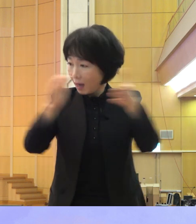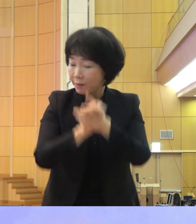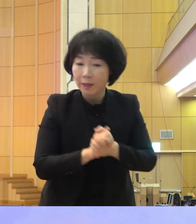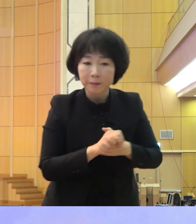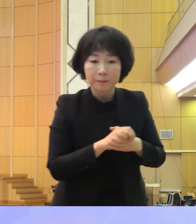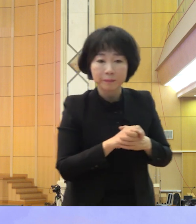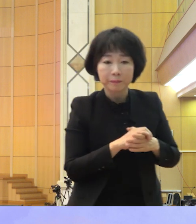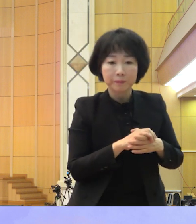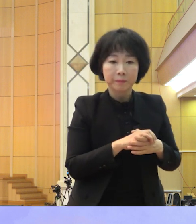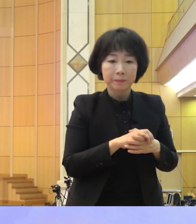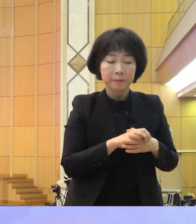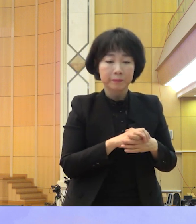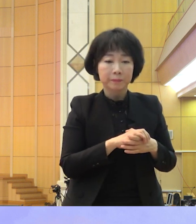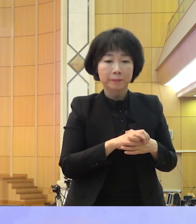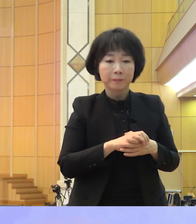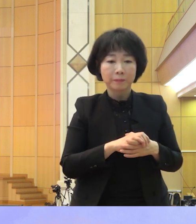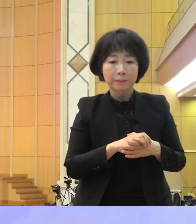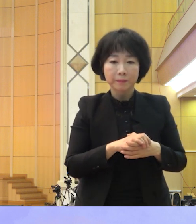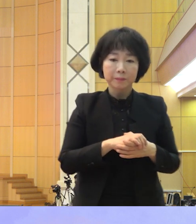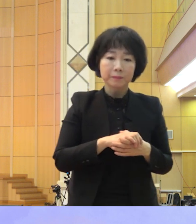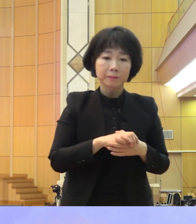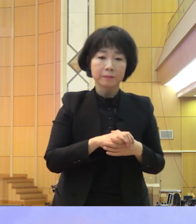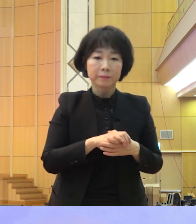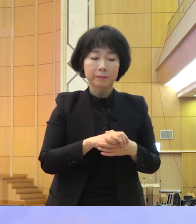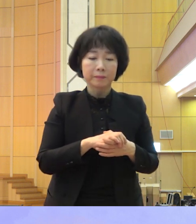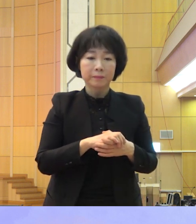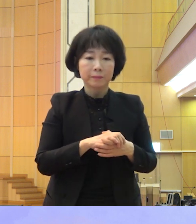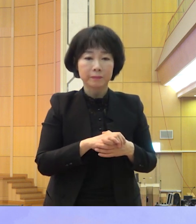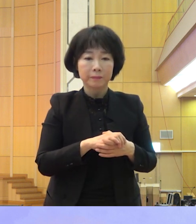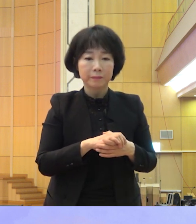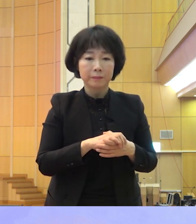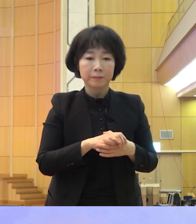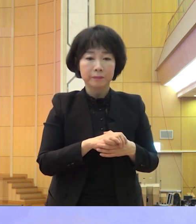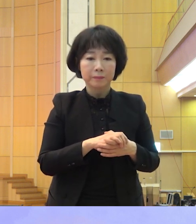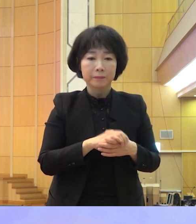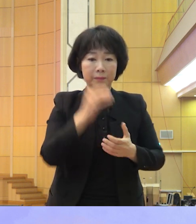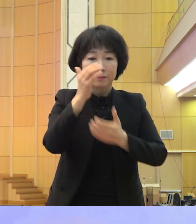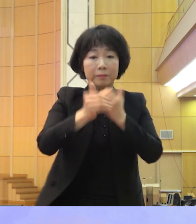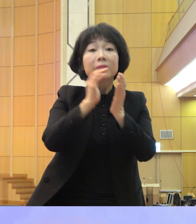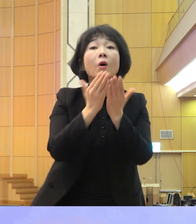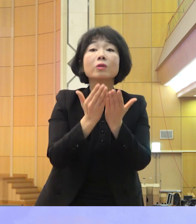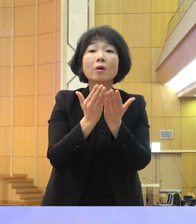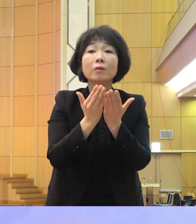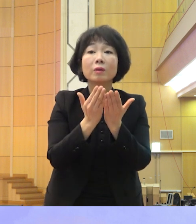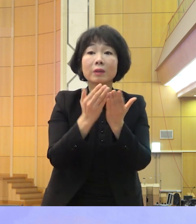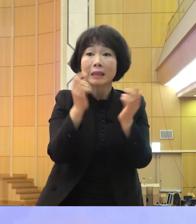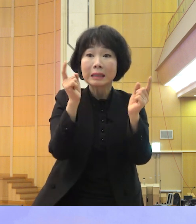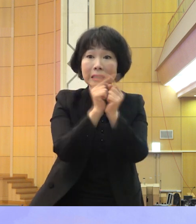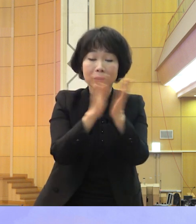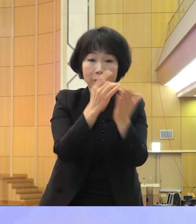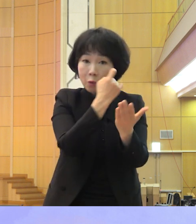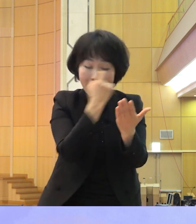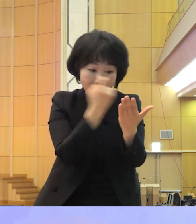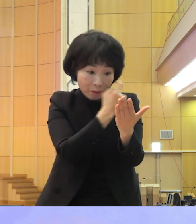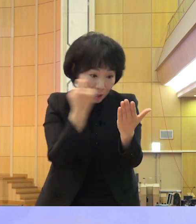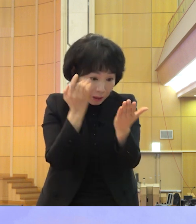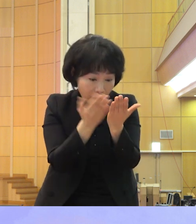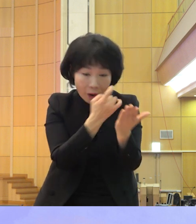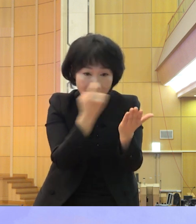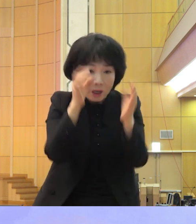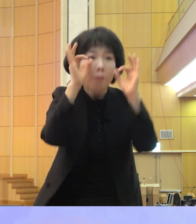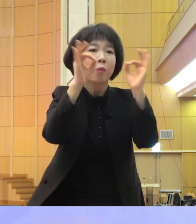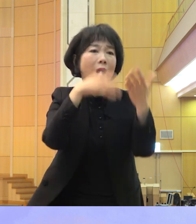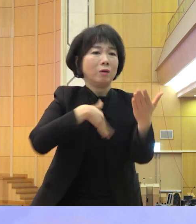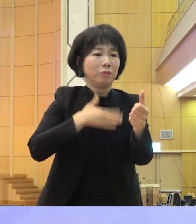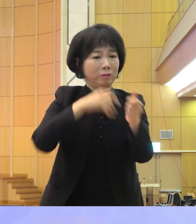되길 바랍니다. 그러기 위해서 말씀을 가르치는 거고 그래서 이왕이면 성경을 찾아 보여주면서 그냥 막